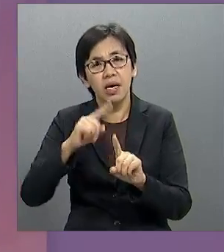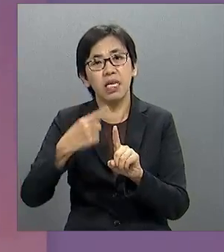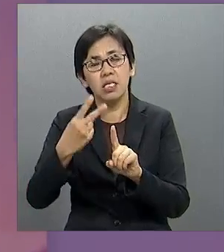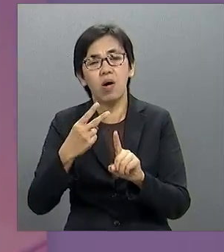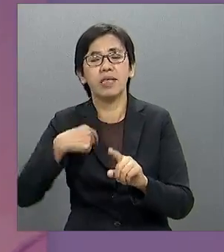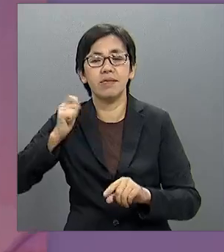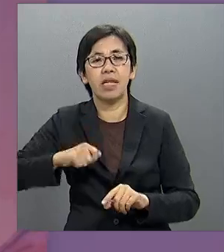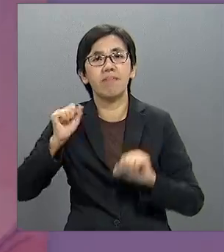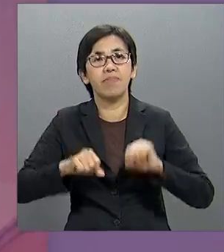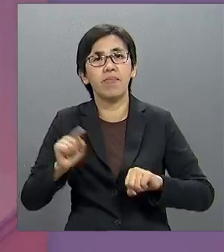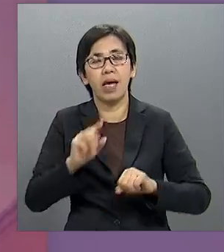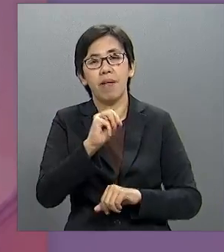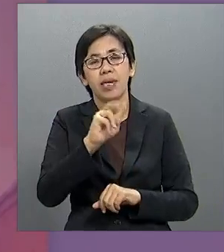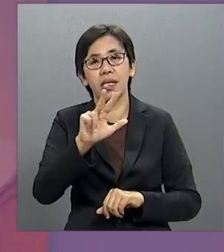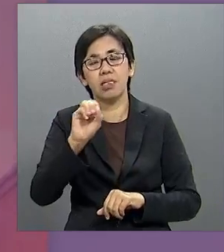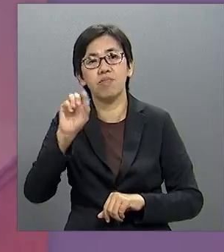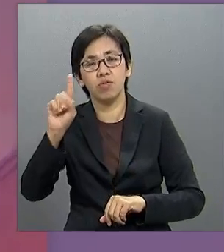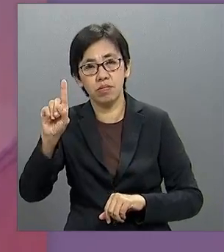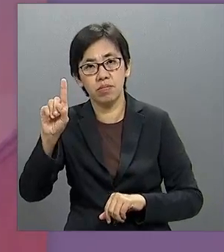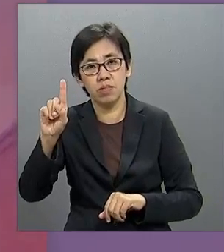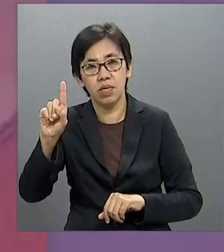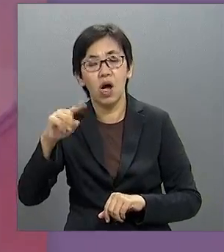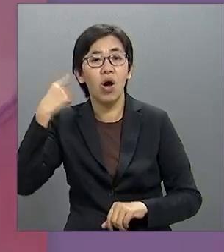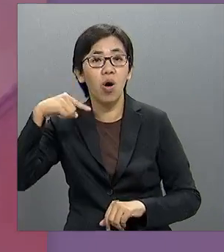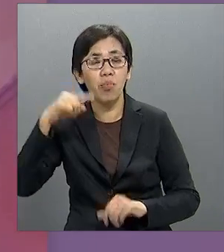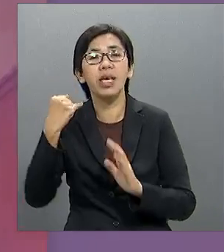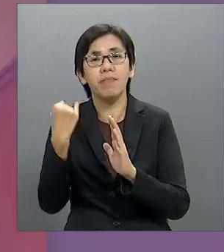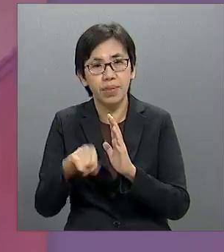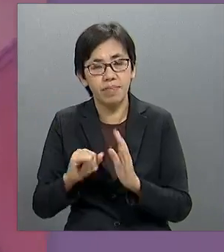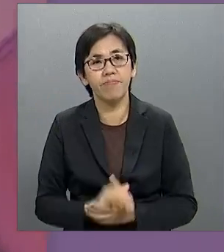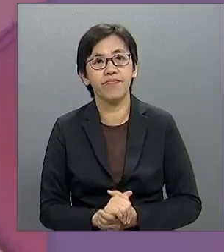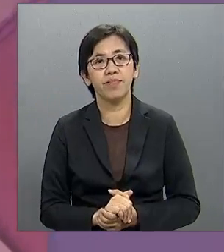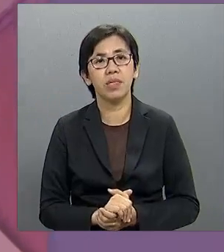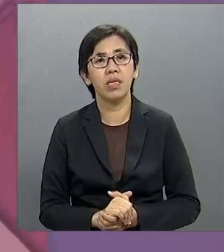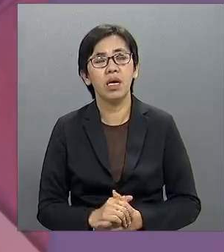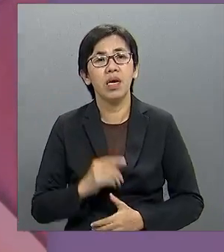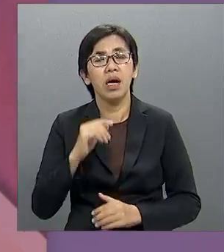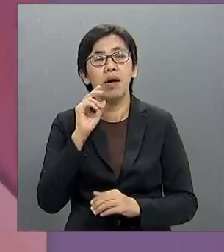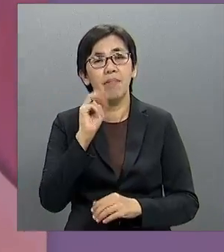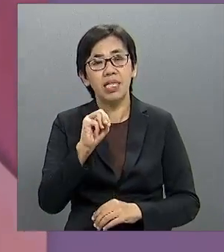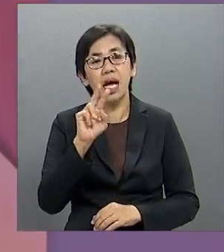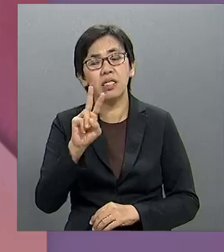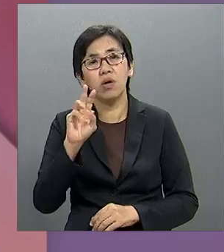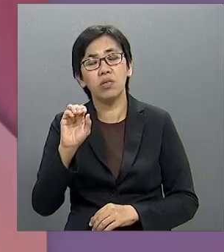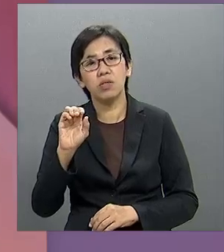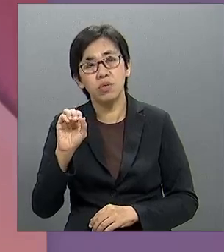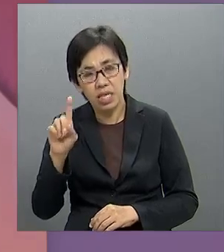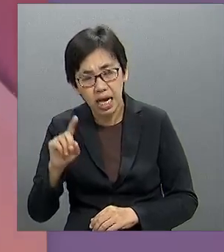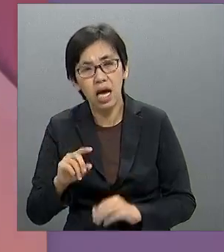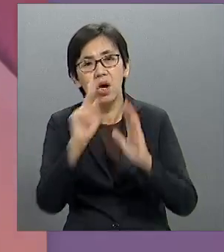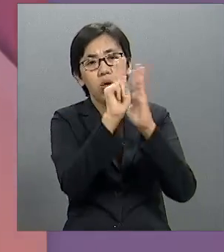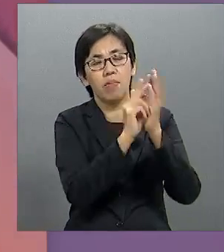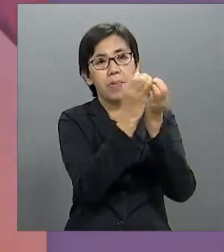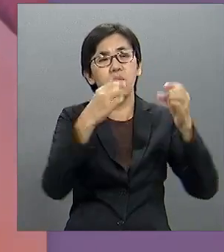มาตรา301เนี่ยซึ่งเอาผิดกับผู้หญิงคือมองว่ามักจะ 301เนี่ยขัดต่อรัฐธรรมนูญนะคะเนื่องจากไป